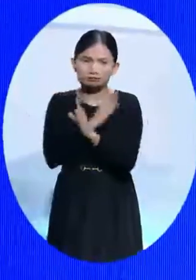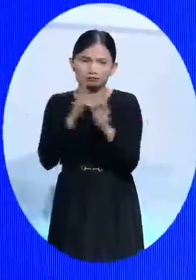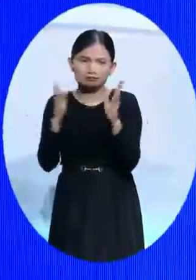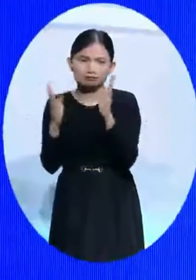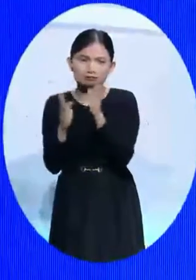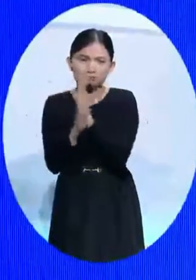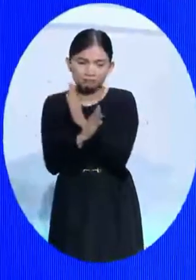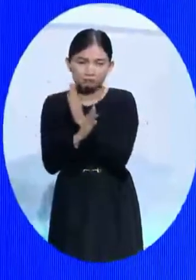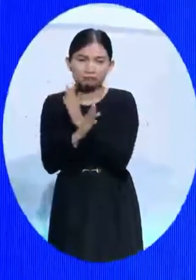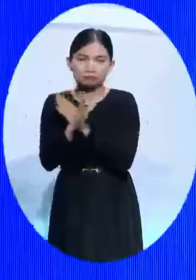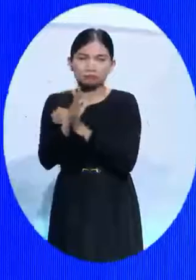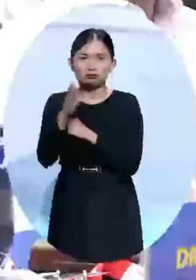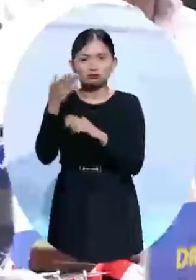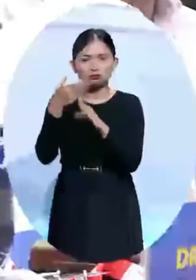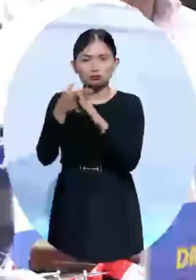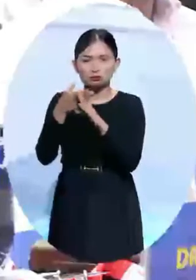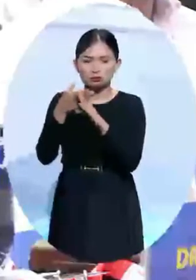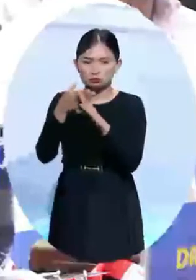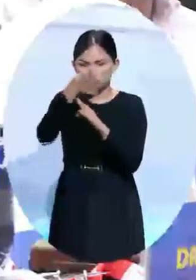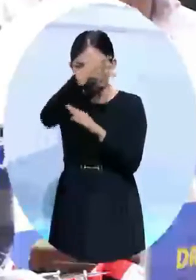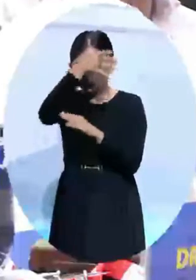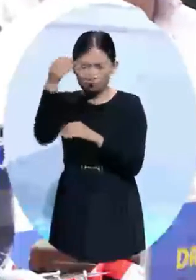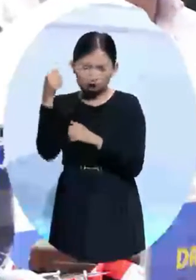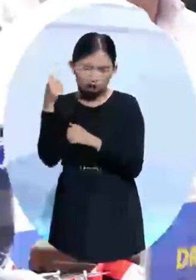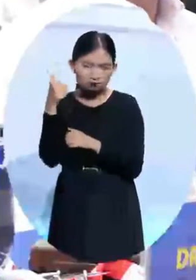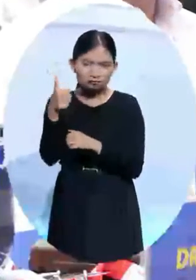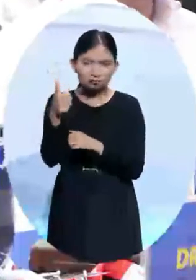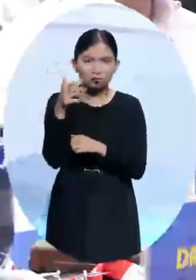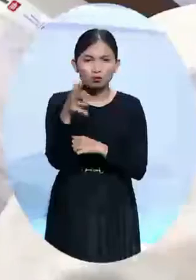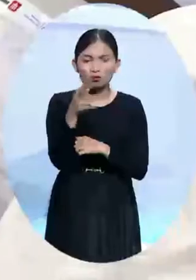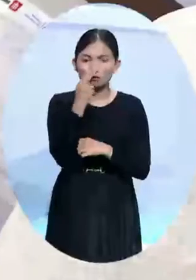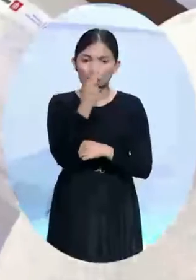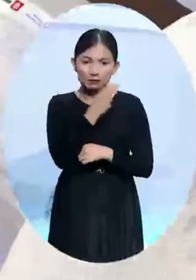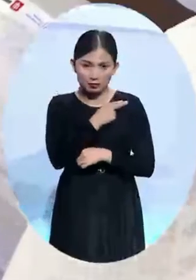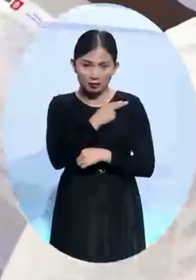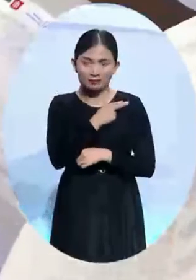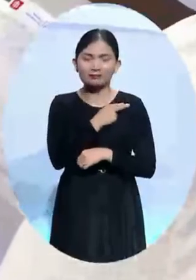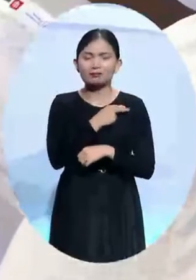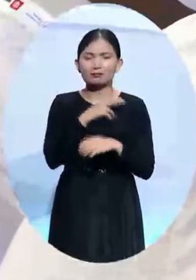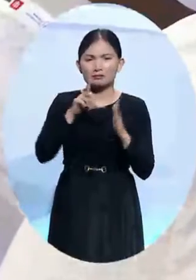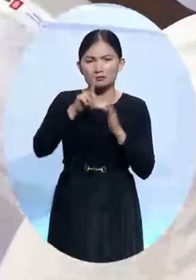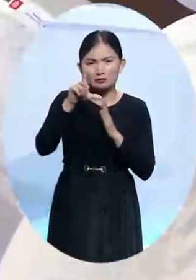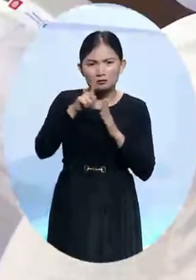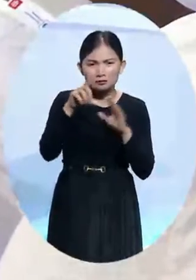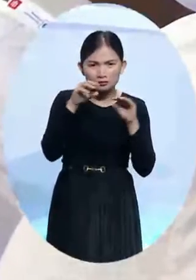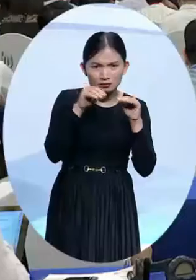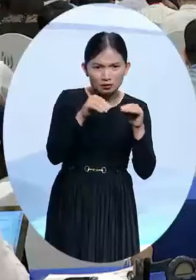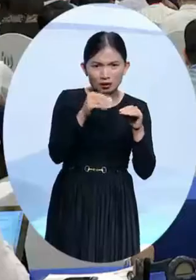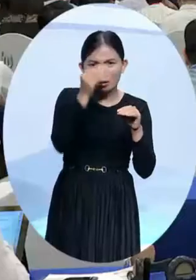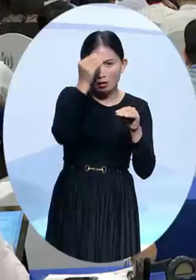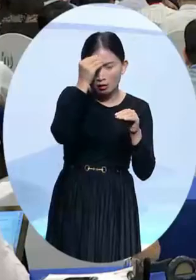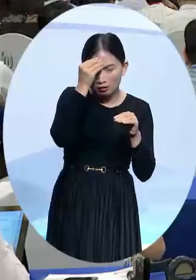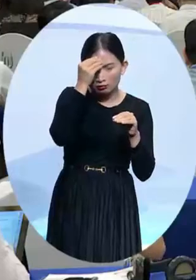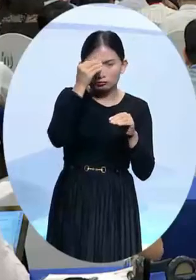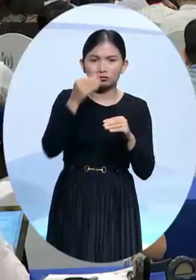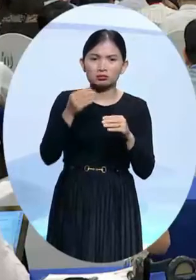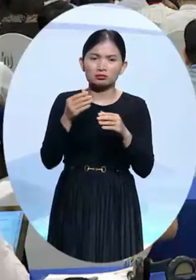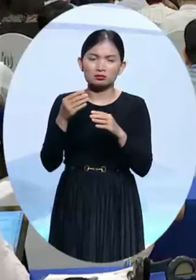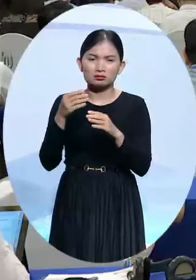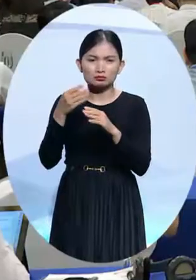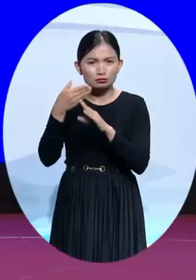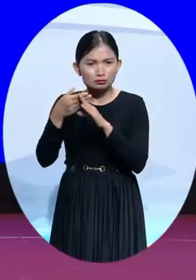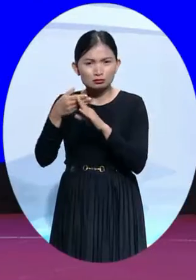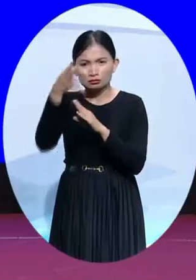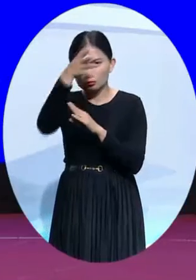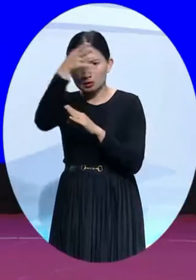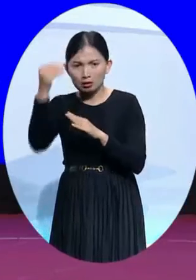tập trung vào 4 trụ cột: đổi mới quản trị, nâng cao chất lượng dạy và học, nâng cao năng lực nghiên cứu, tăng cường kết nối đại học doanh nghiệp. Theo